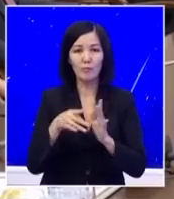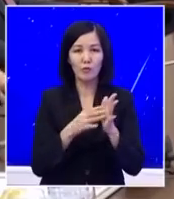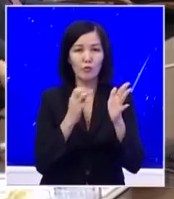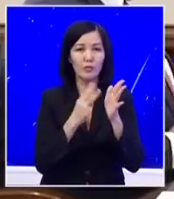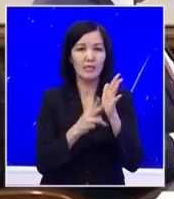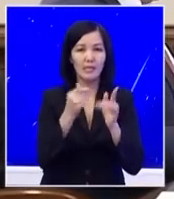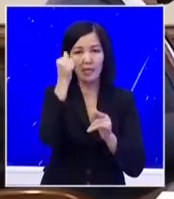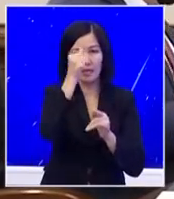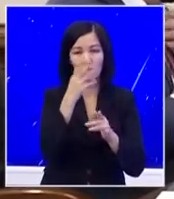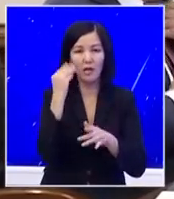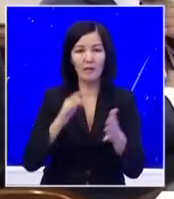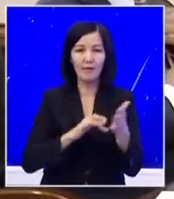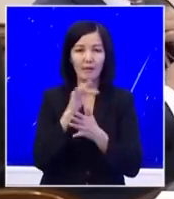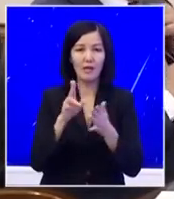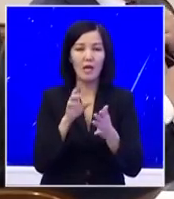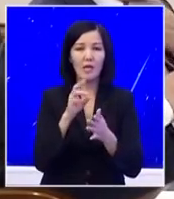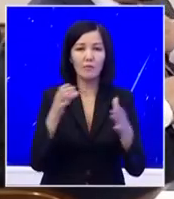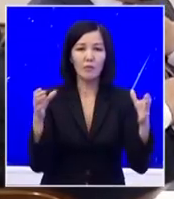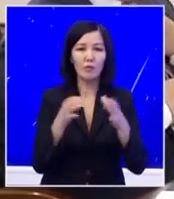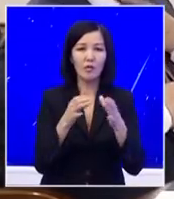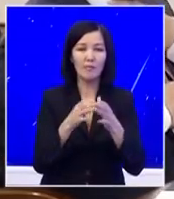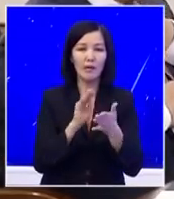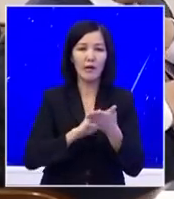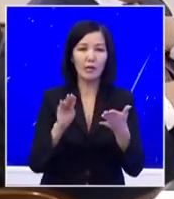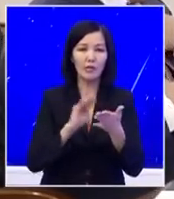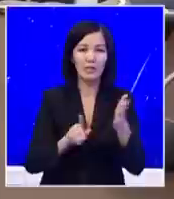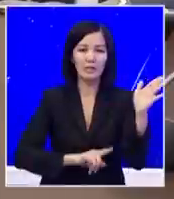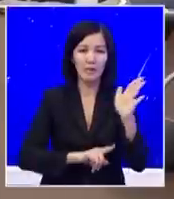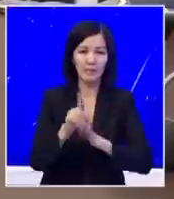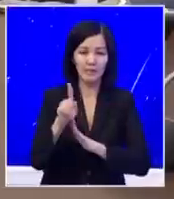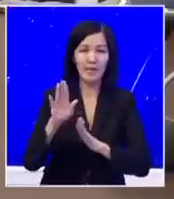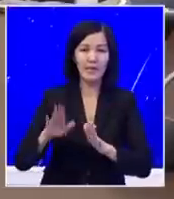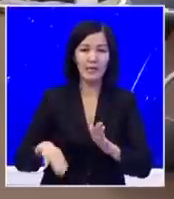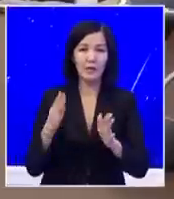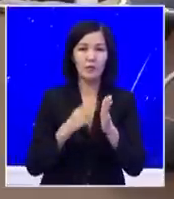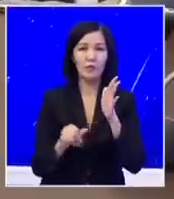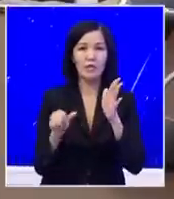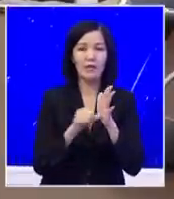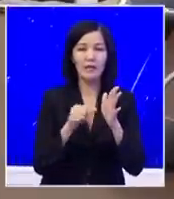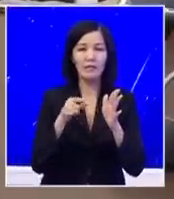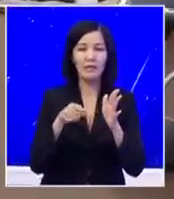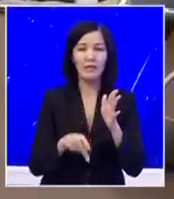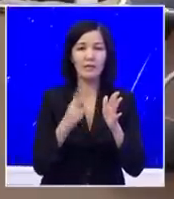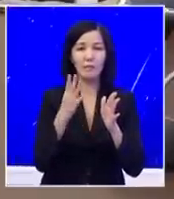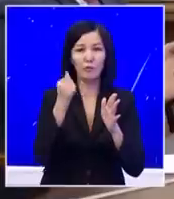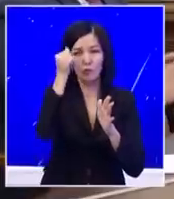жолын 1982 жылы Алматы қаласында Комсомол комитетінің хатшылығынан бастады. Кейін